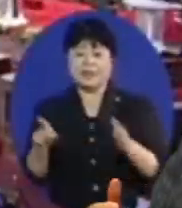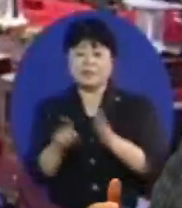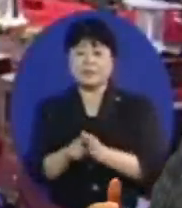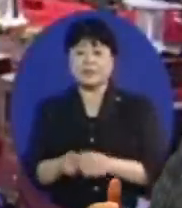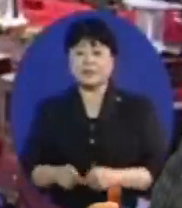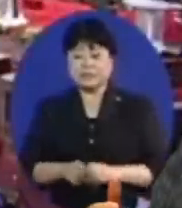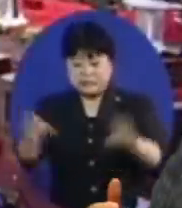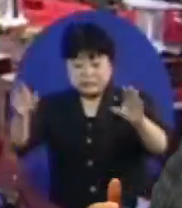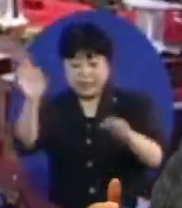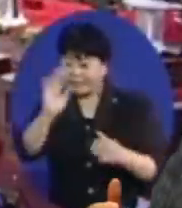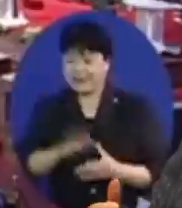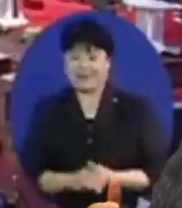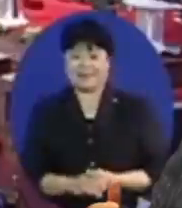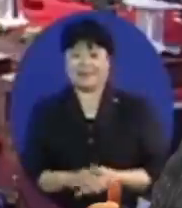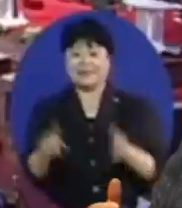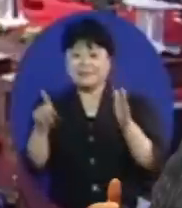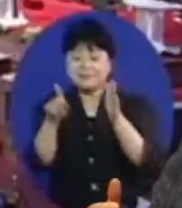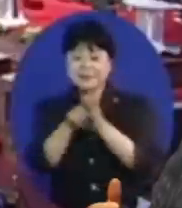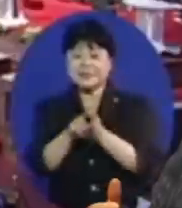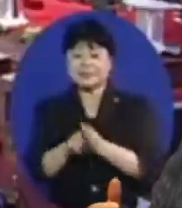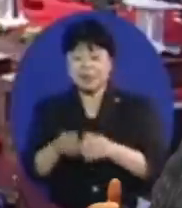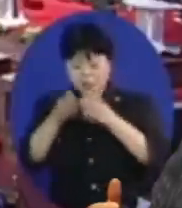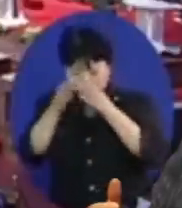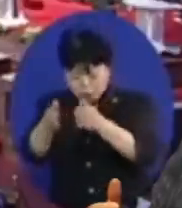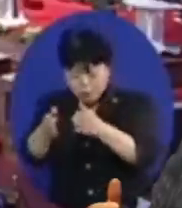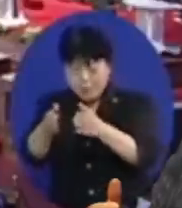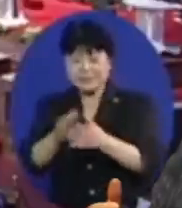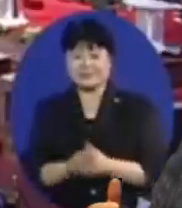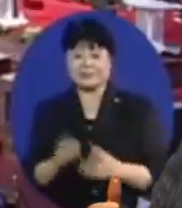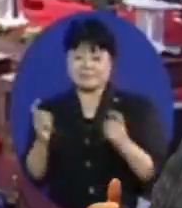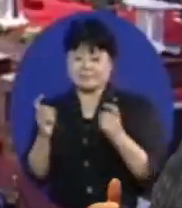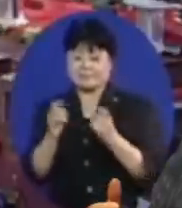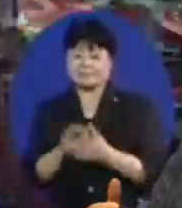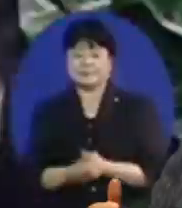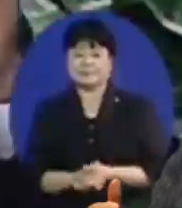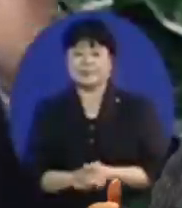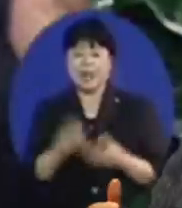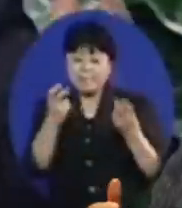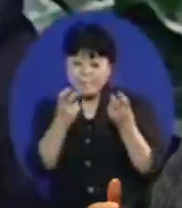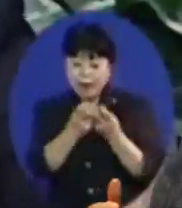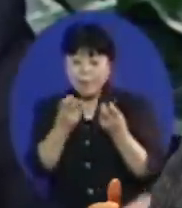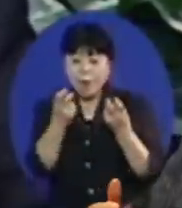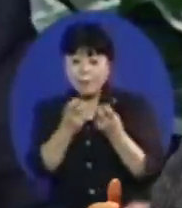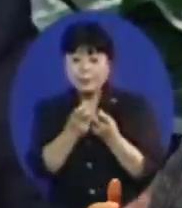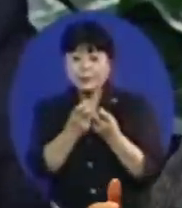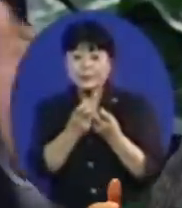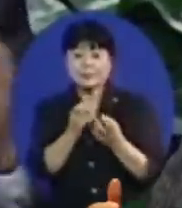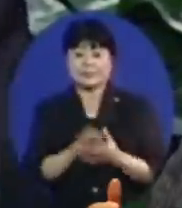흩어놓으면 안 돼요. 믿음을 초점을 맞췄는데 어떻게 초점을 맞췄느냐,